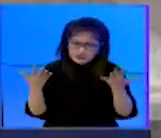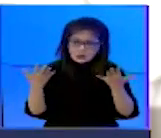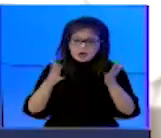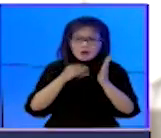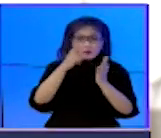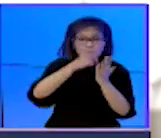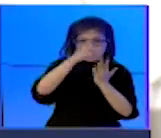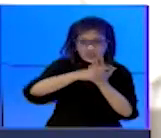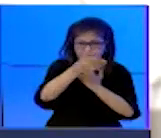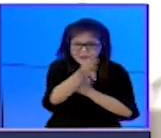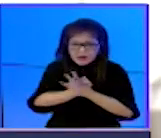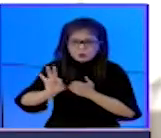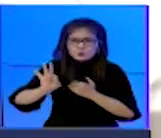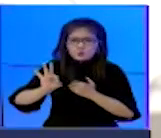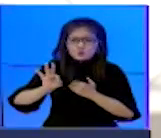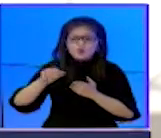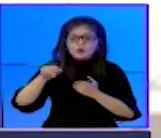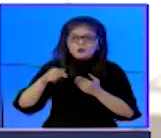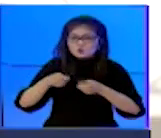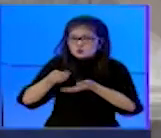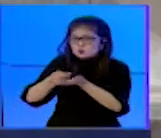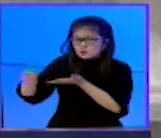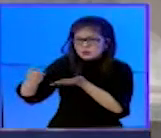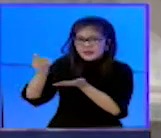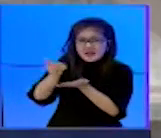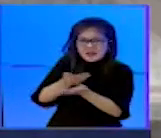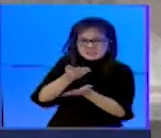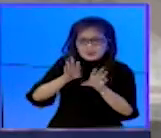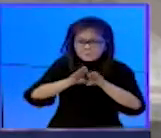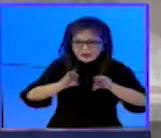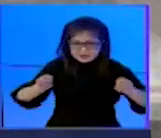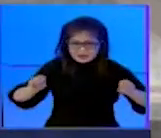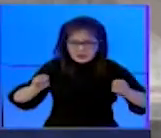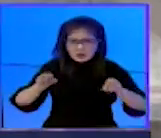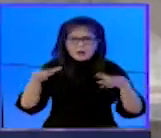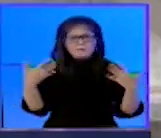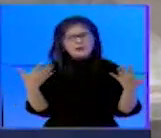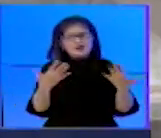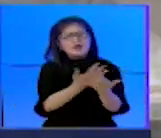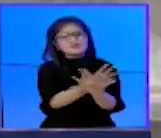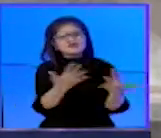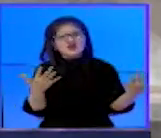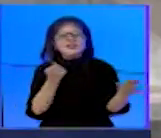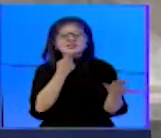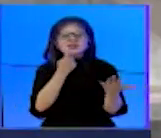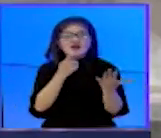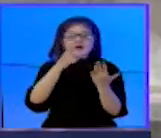baru, yaitu subsidi gaji bagi karyawan. Bagaimana pendapat masyarakat menanggapi kebijakan baru